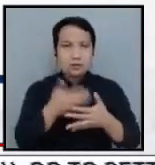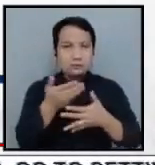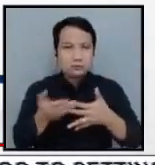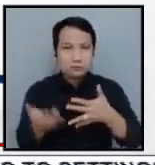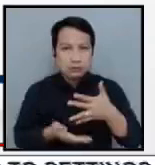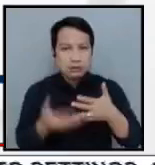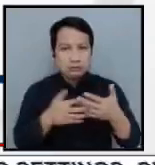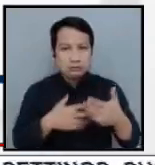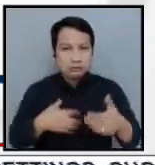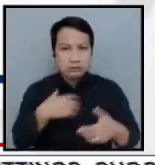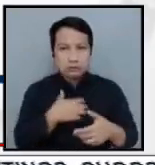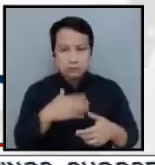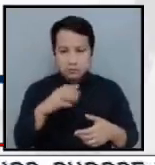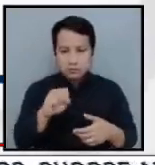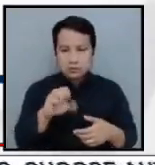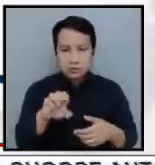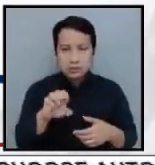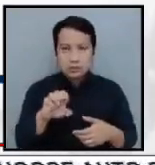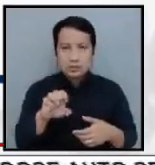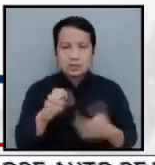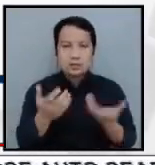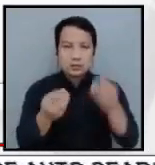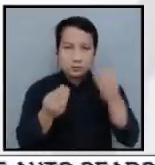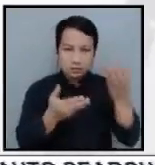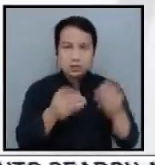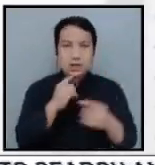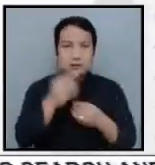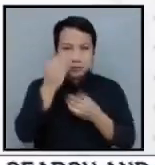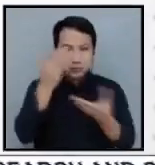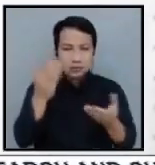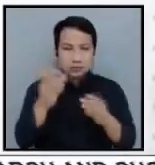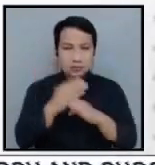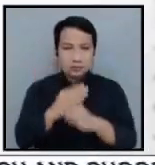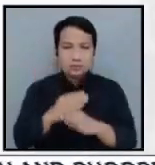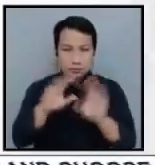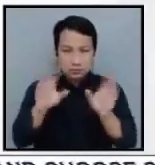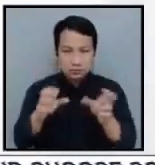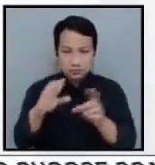kabilang ang paglabag sa Intellectual Property Code of the Philippines.